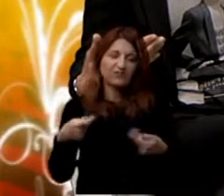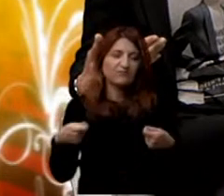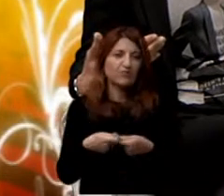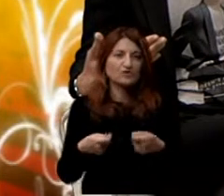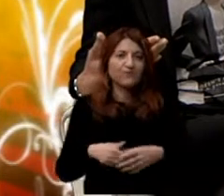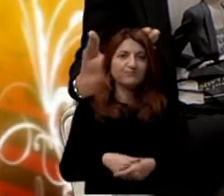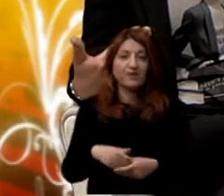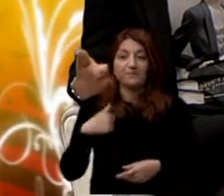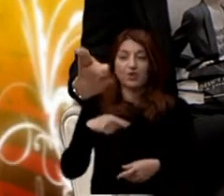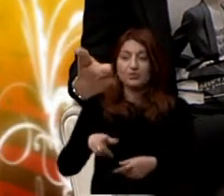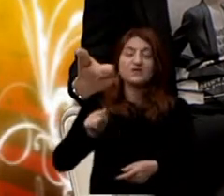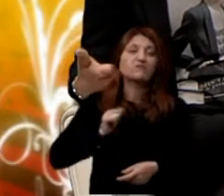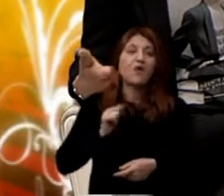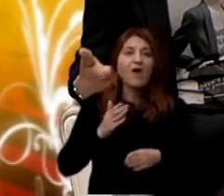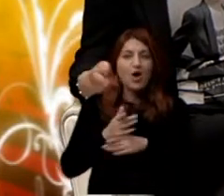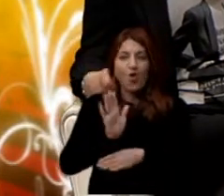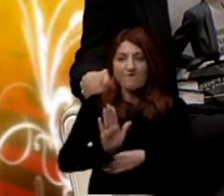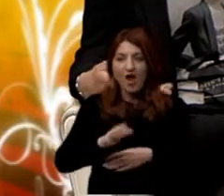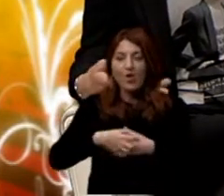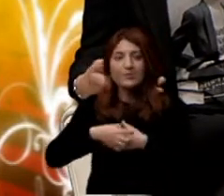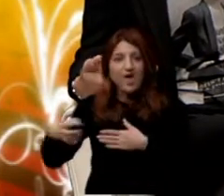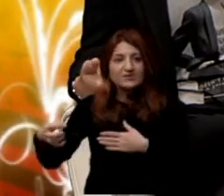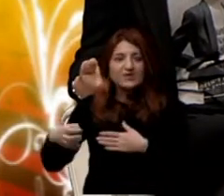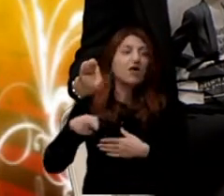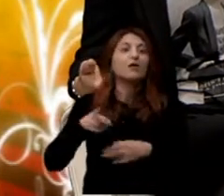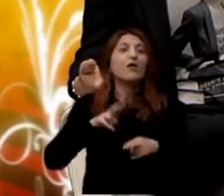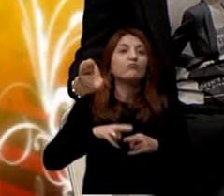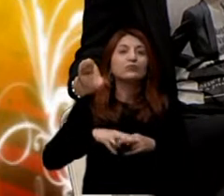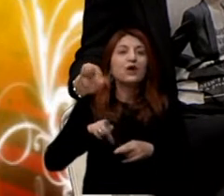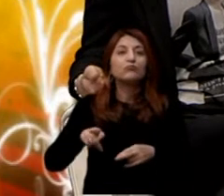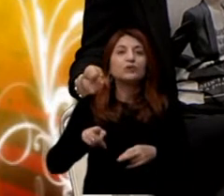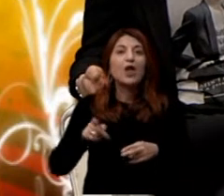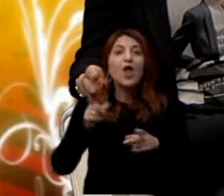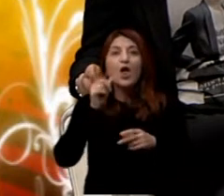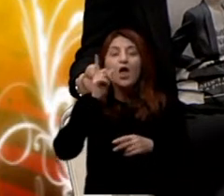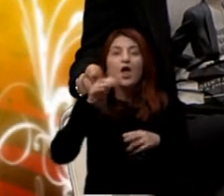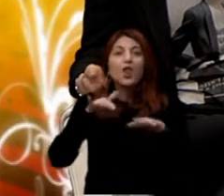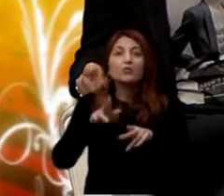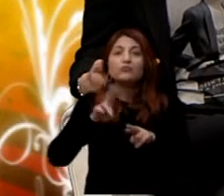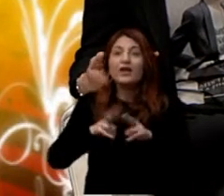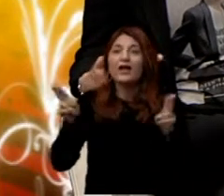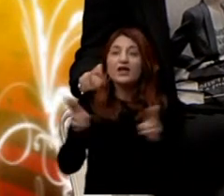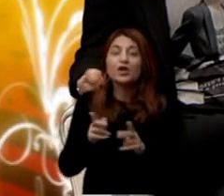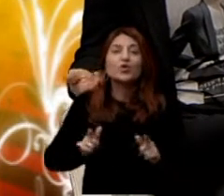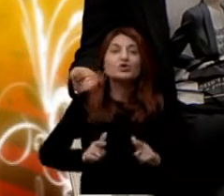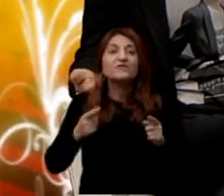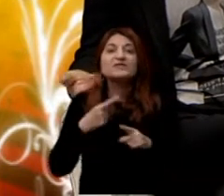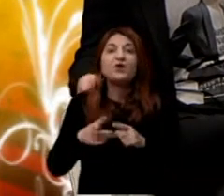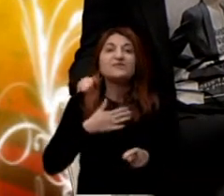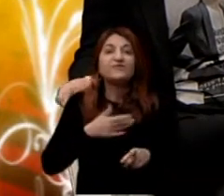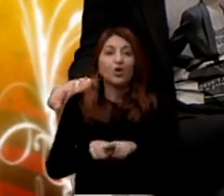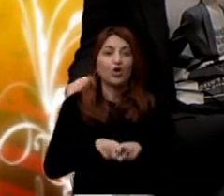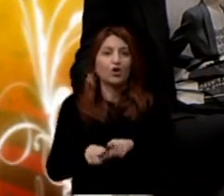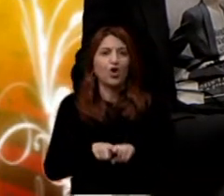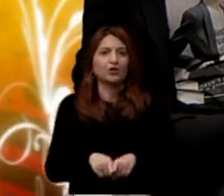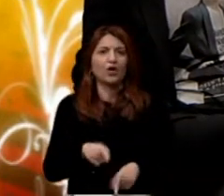zapravo gdje se mi bojimo, ako se nastavi ovaj trend, da bi mogli imati prvu generaciju koja živi kraće od svojih roditelja. Zbog to je pregrozna reč. To